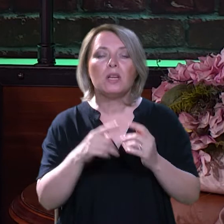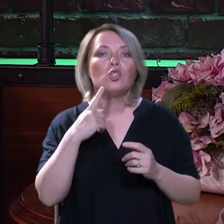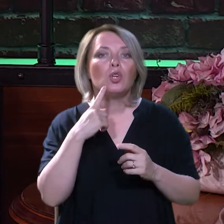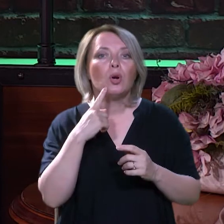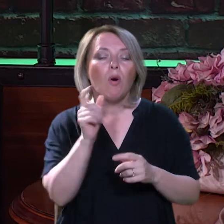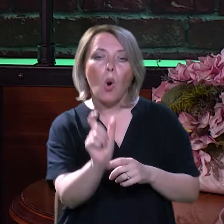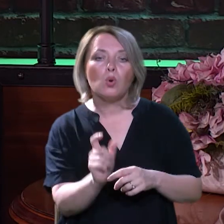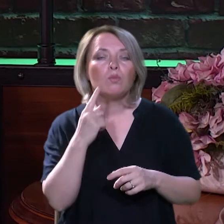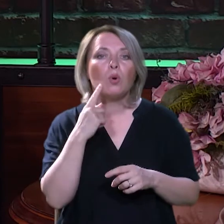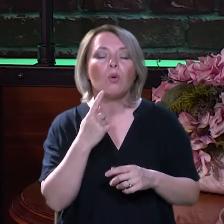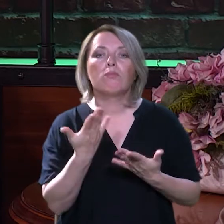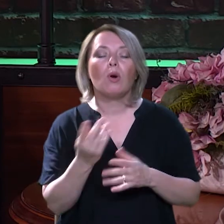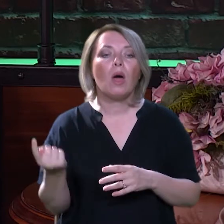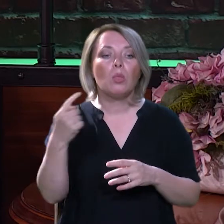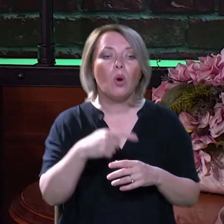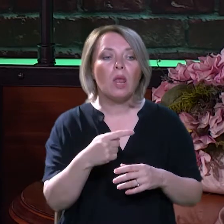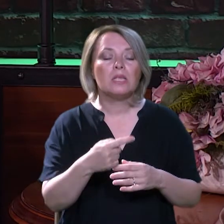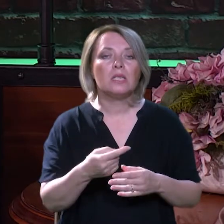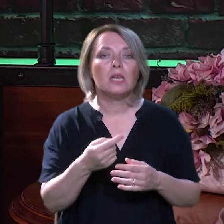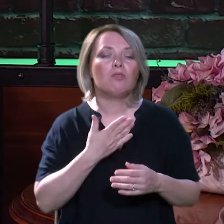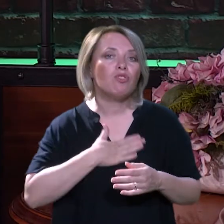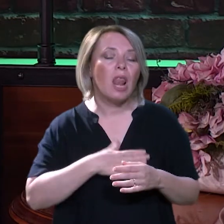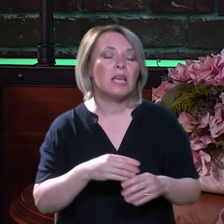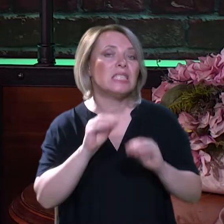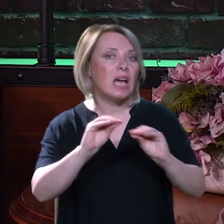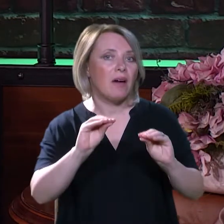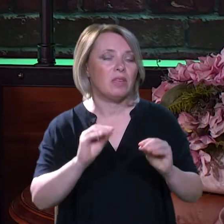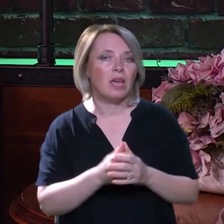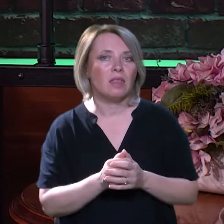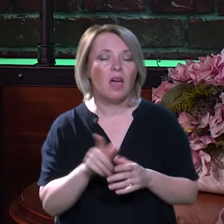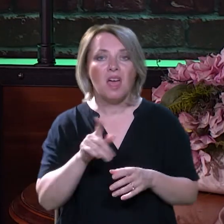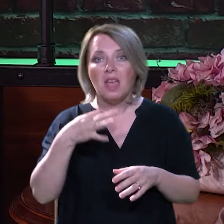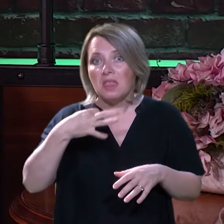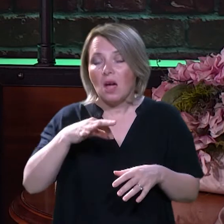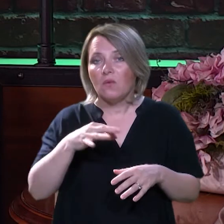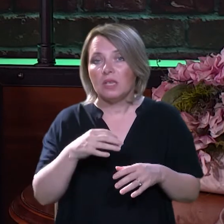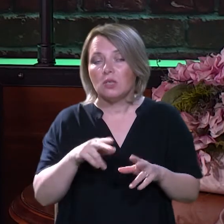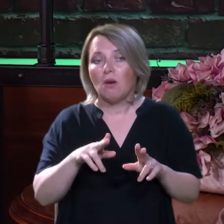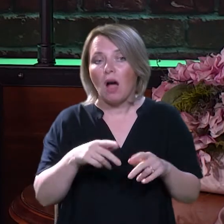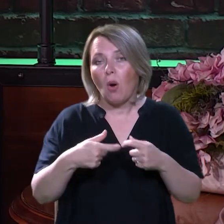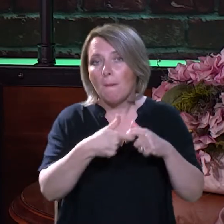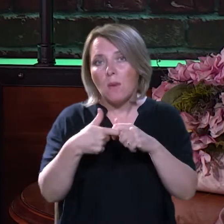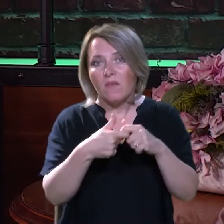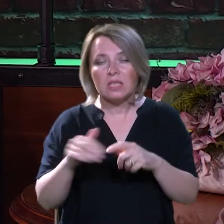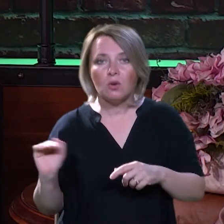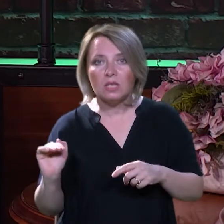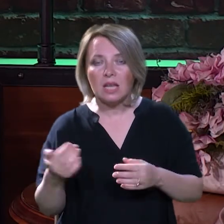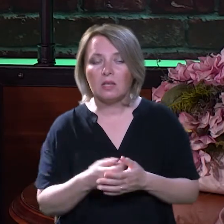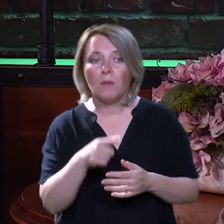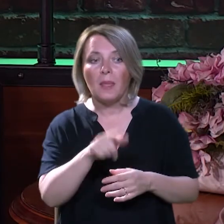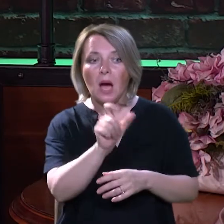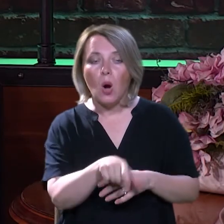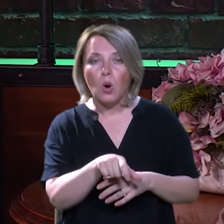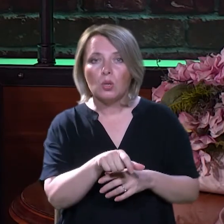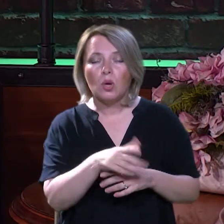pomoć onaj ko dolazi po savjet. Dakle, neovisno o tome što se referira na dijete ili na okolnost ili na neku drugu osobu,